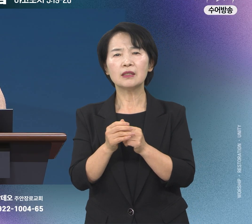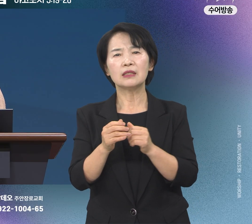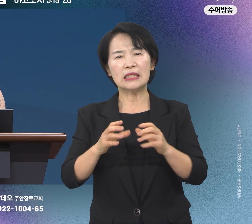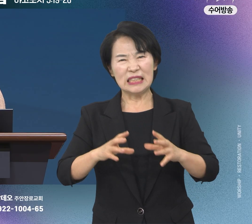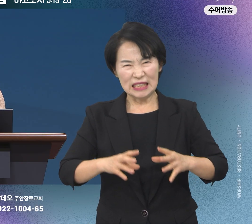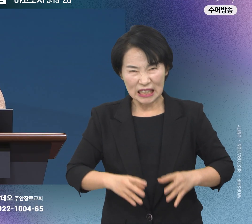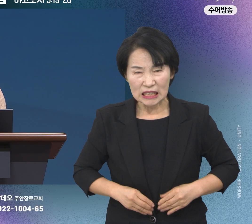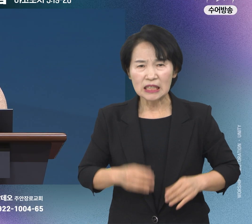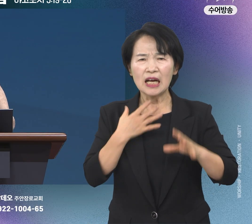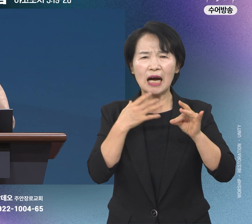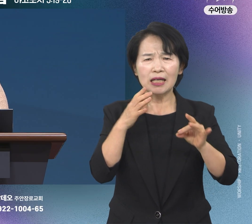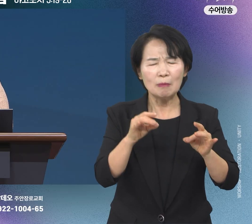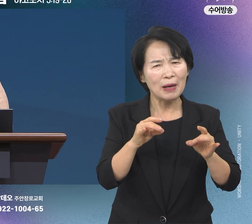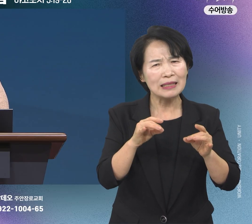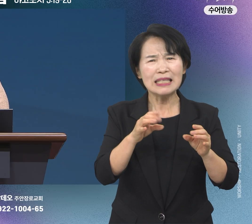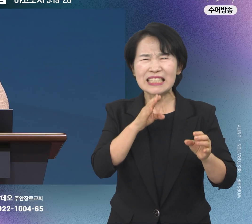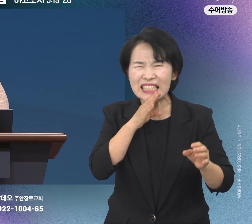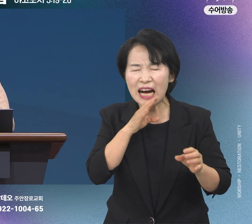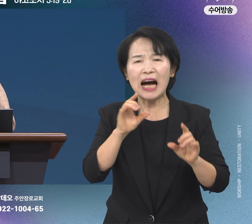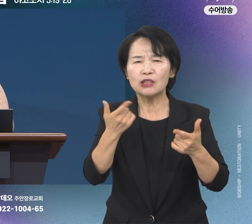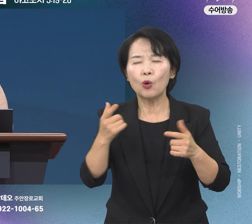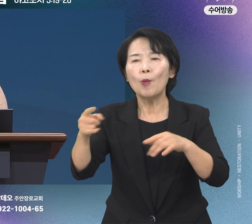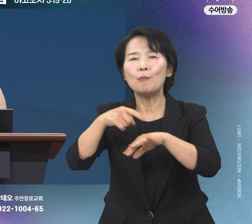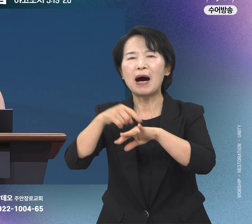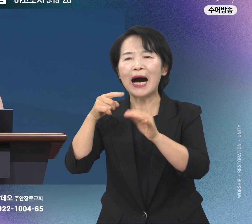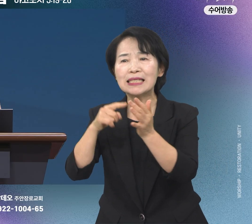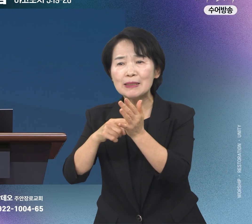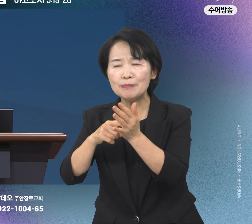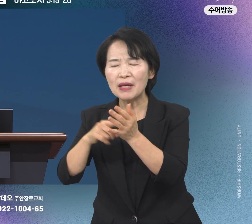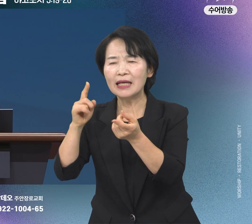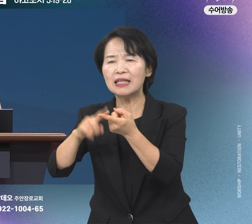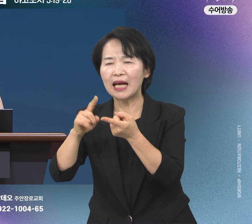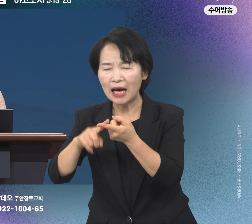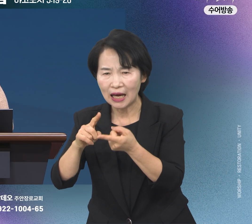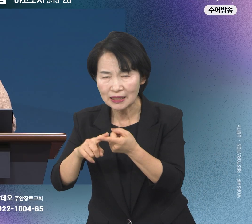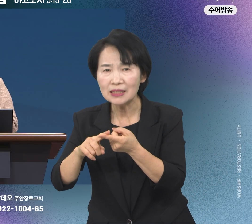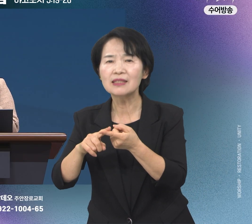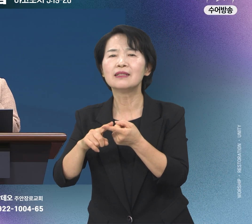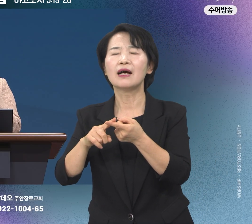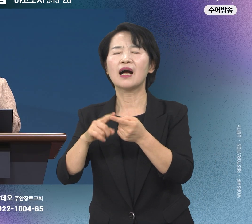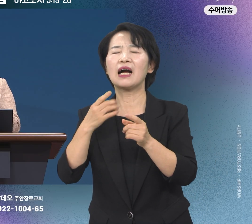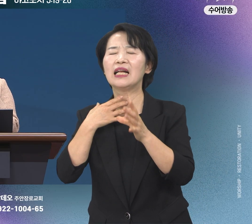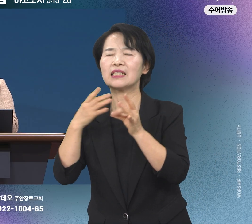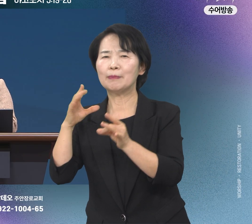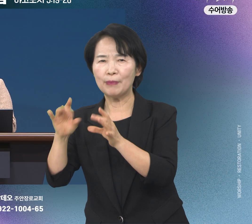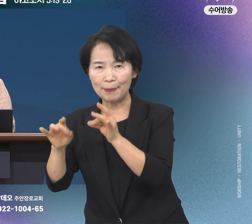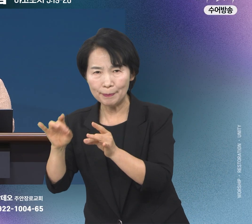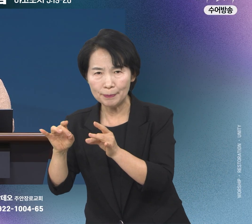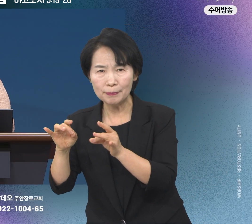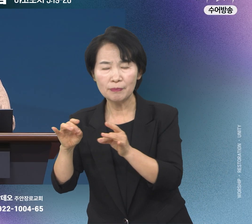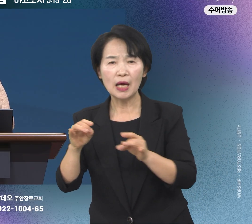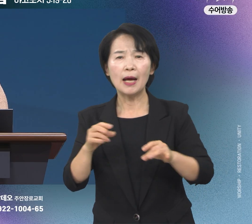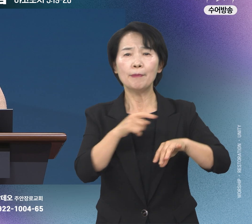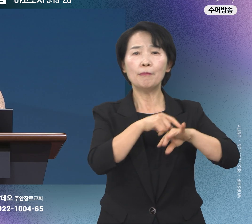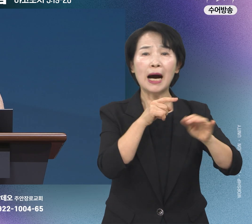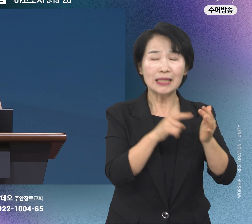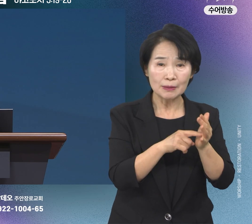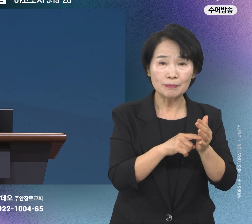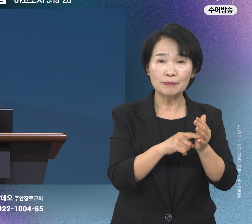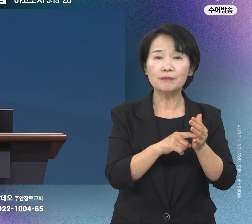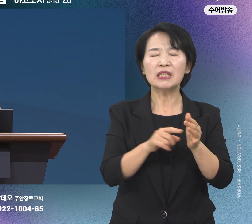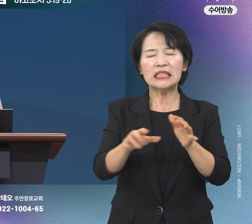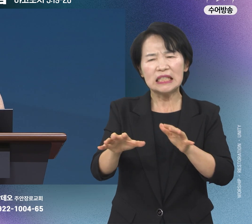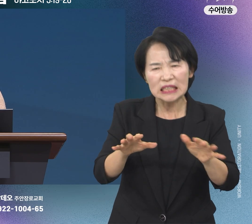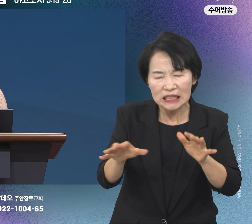이제 갈급함, 이 부분이 아니라 마음에 대한 갈급함이다 라고 이야기를 하시는 거예요. 마음에 대한 기근과